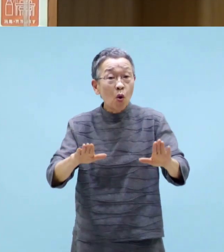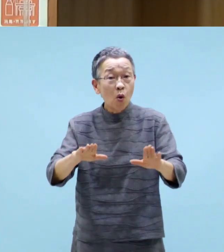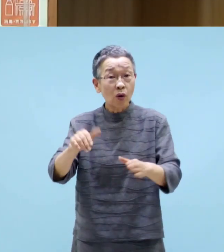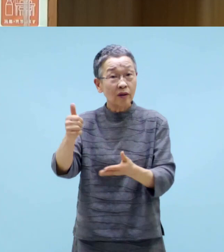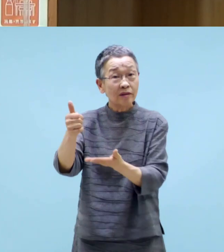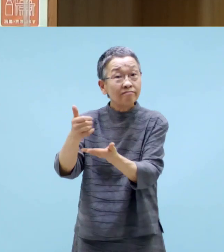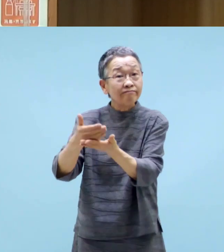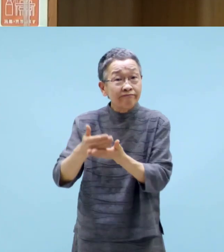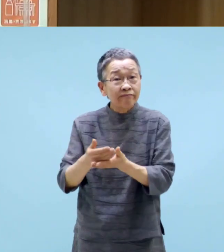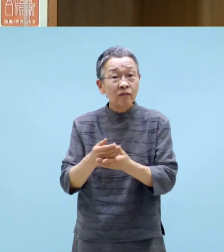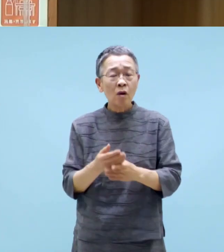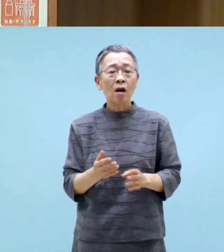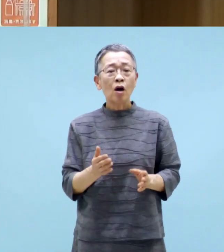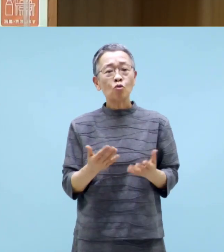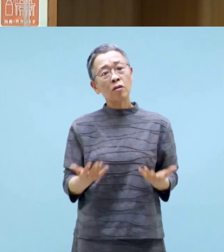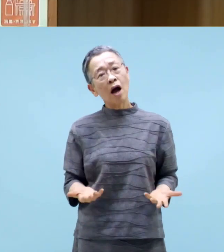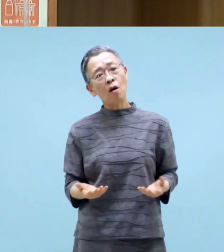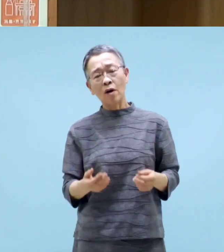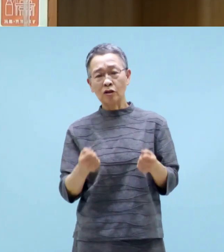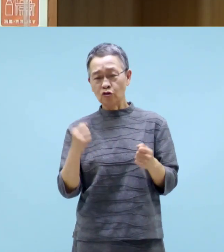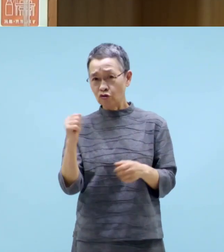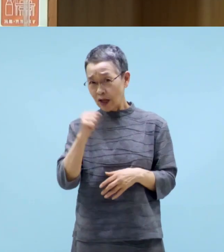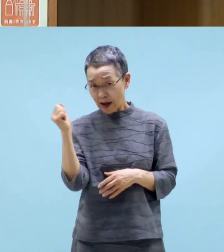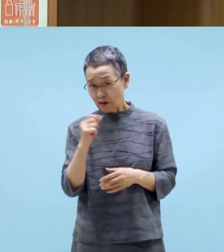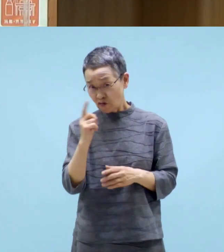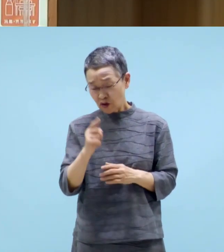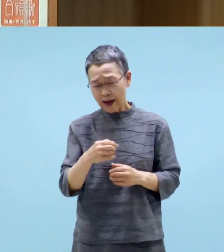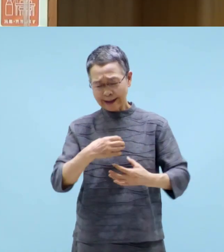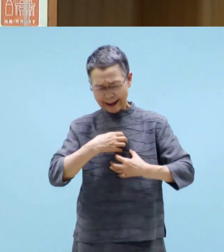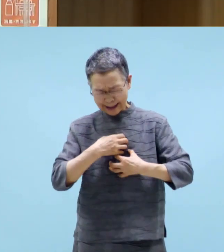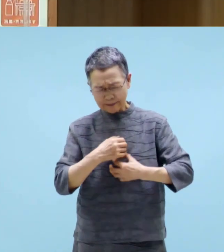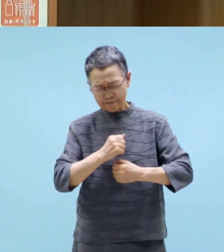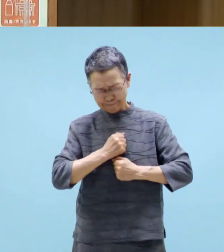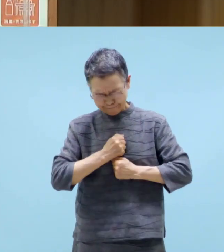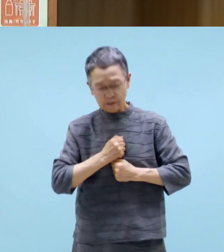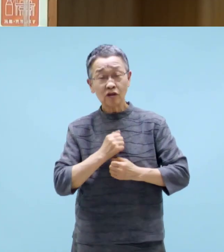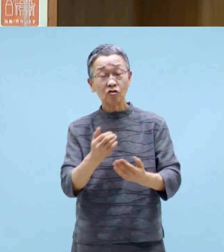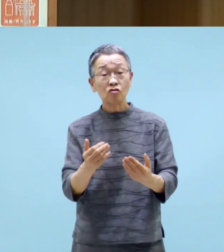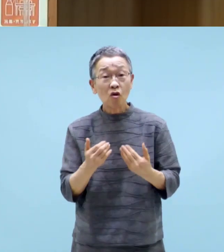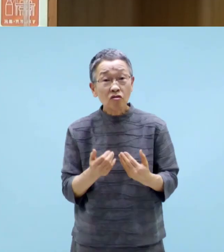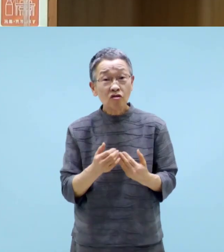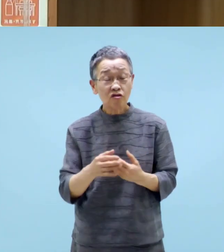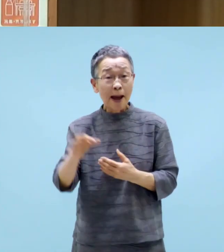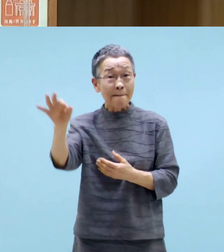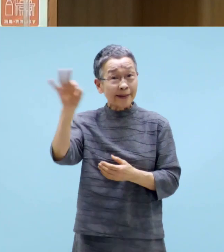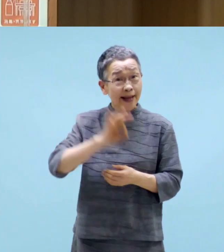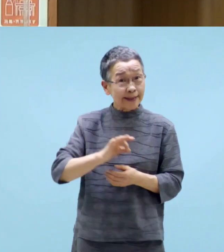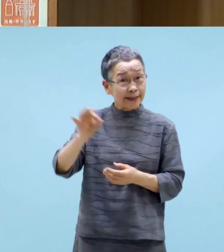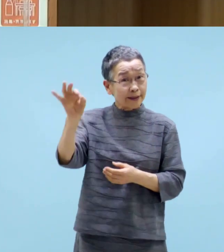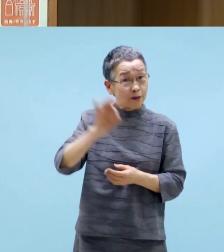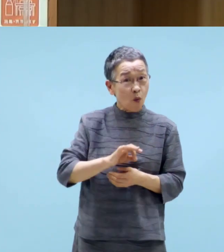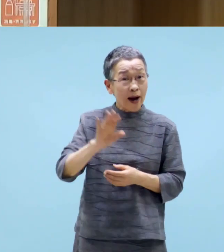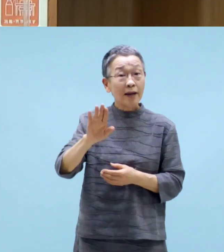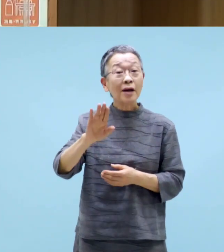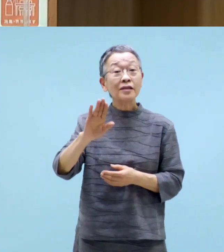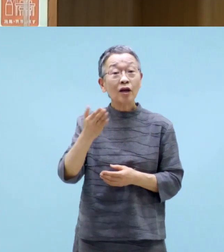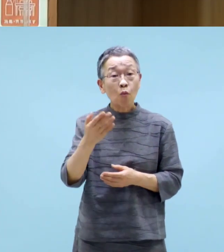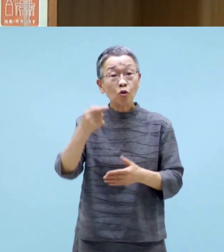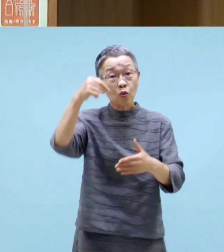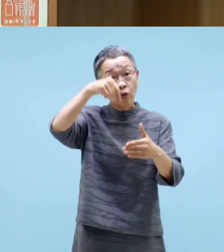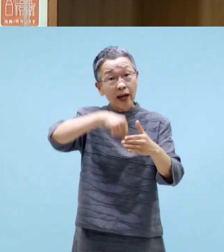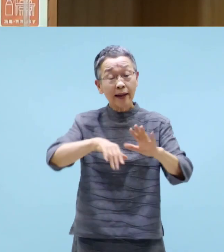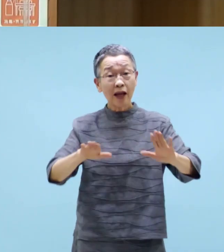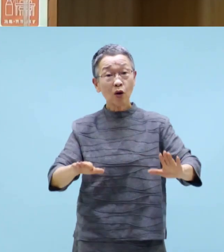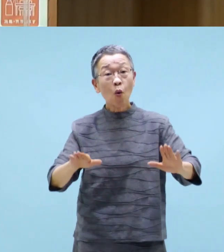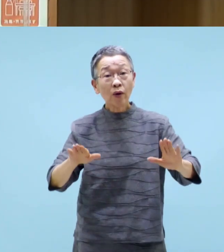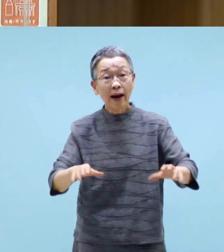許さないとか、そういったその警戒感の強い、まあ、メッセージも発せられました。その中で今回この